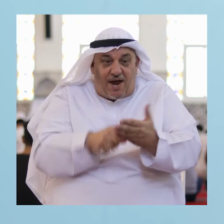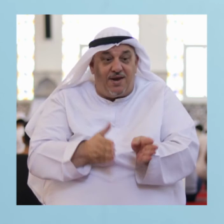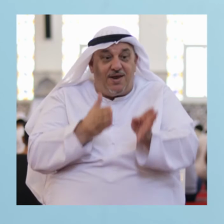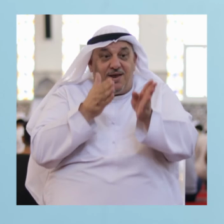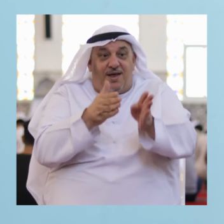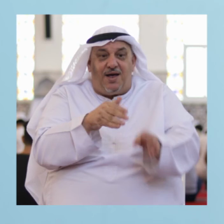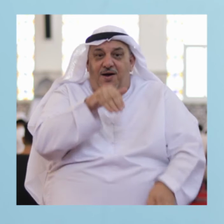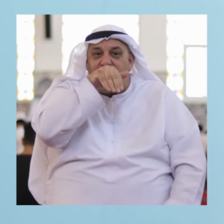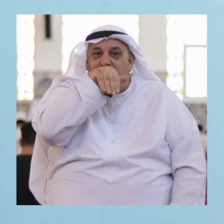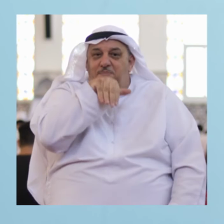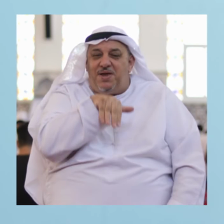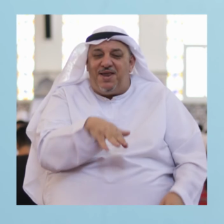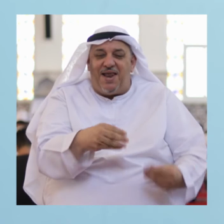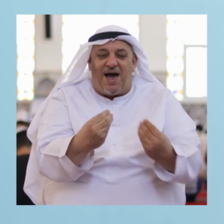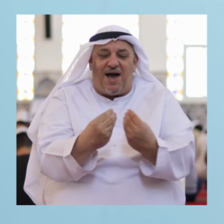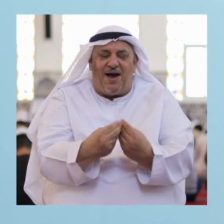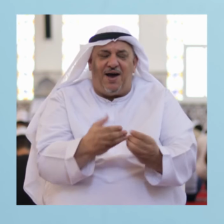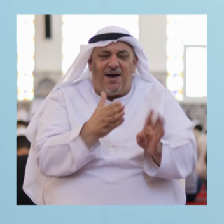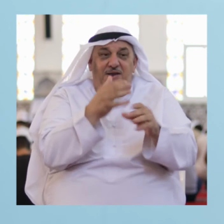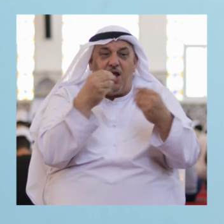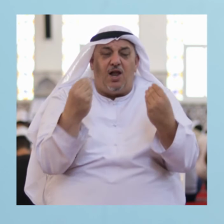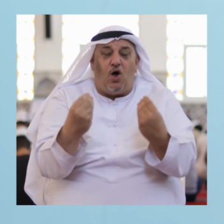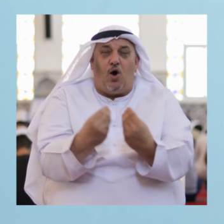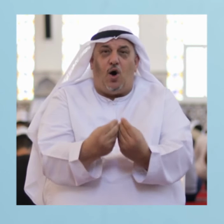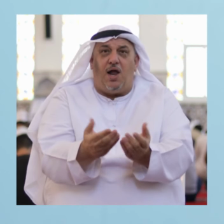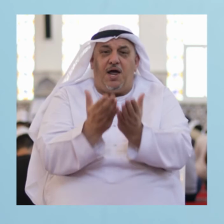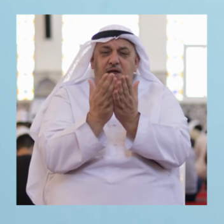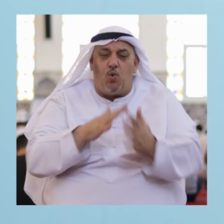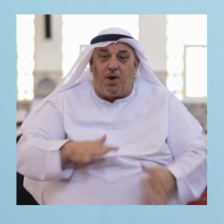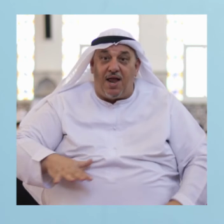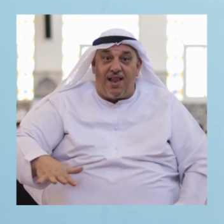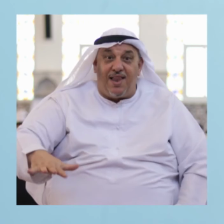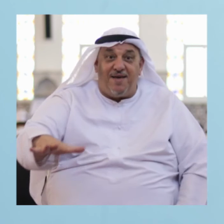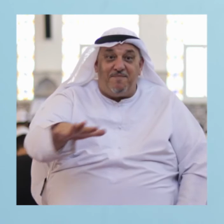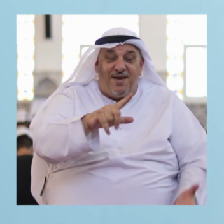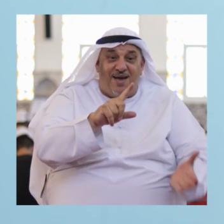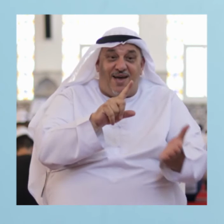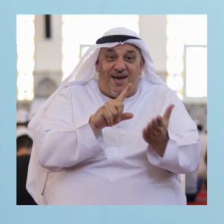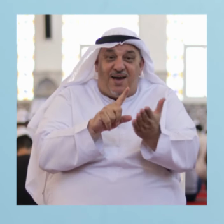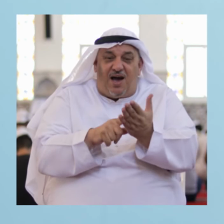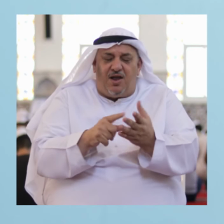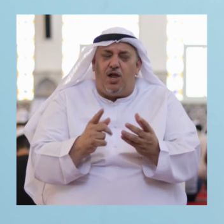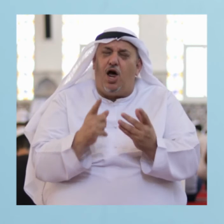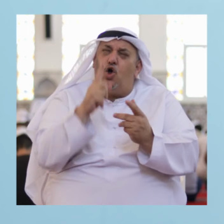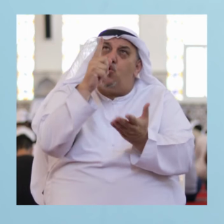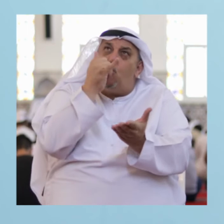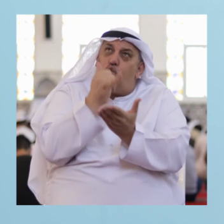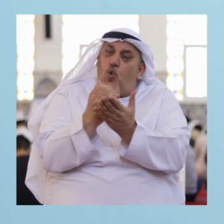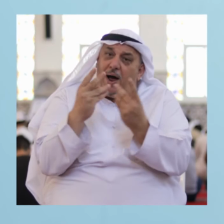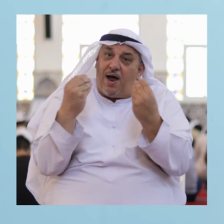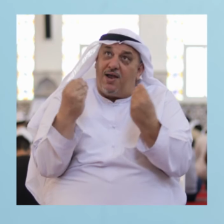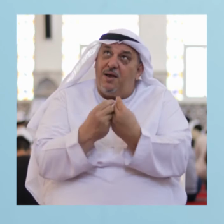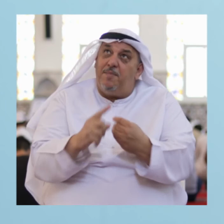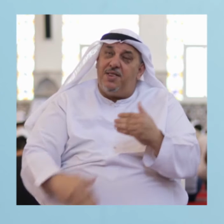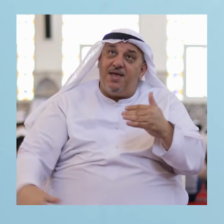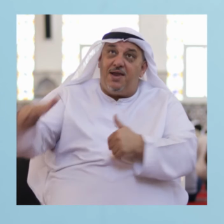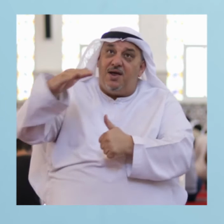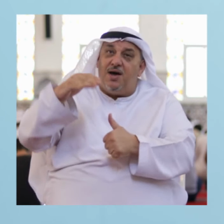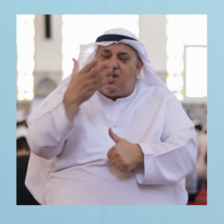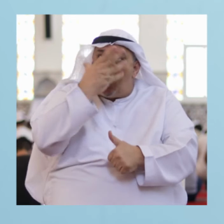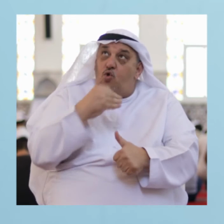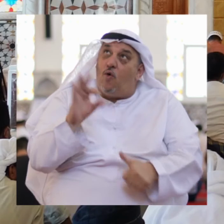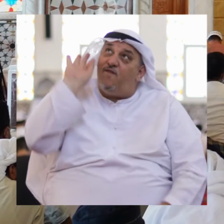وبسنت نبيه الكريم صلى الله عليه وسلم سبحان ربك رب العزه عما